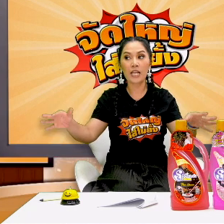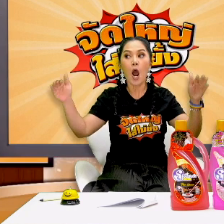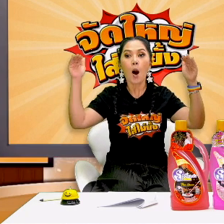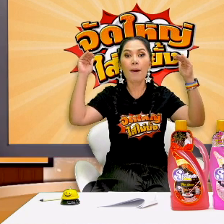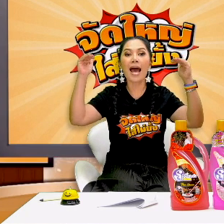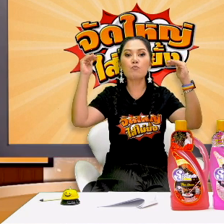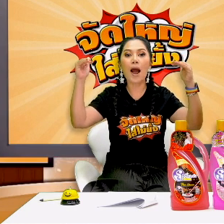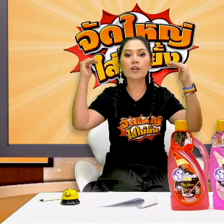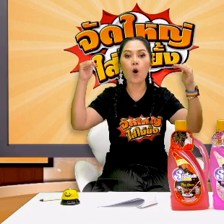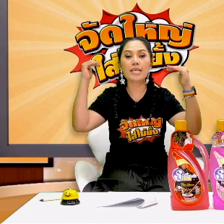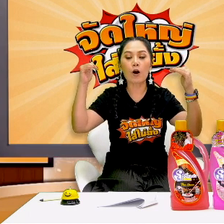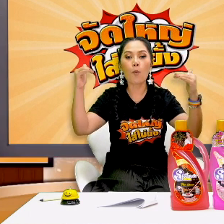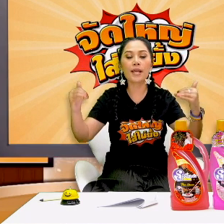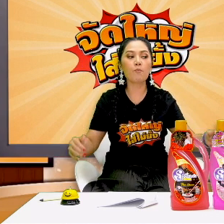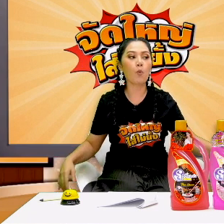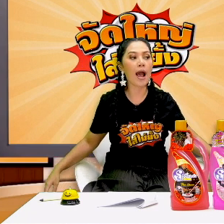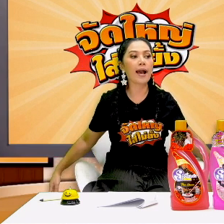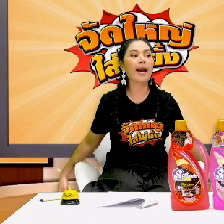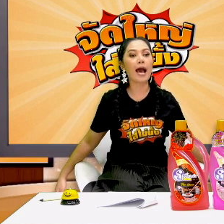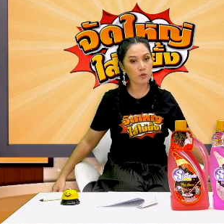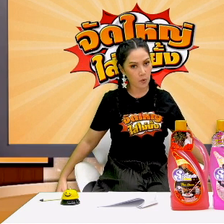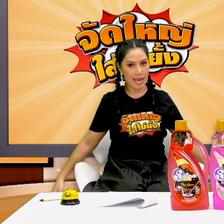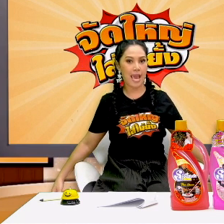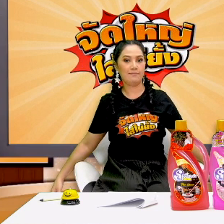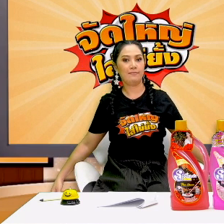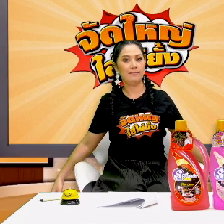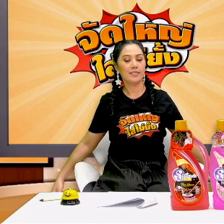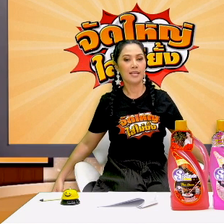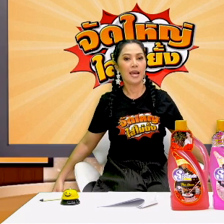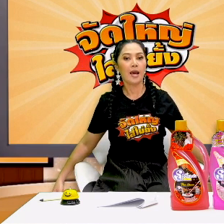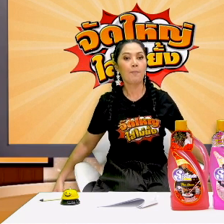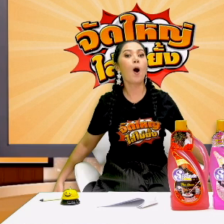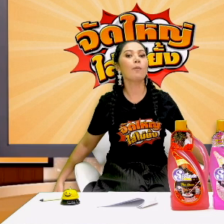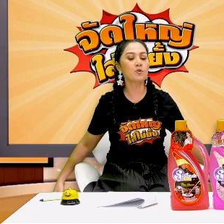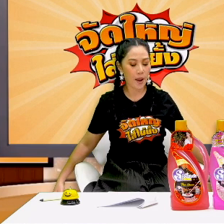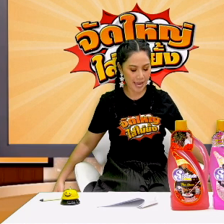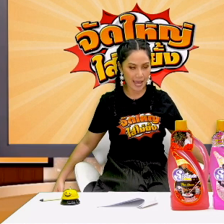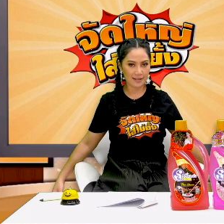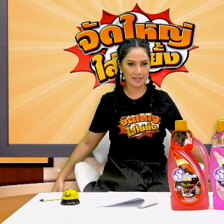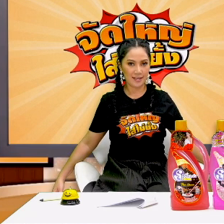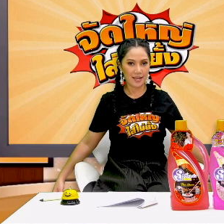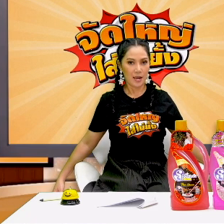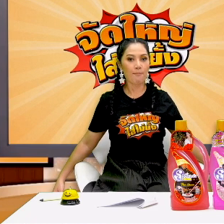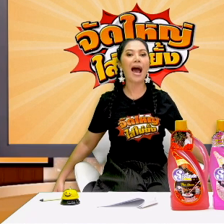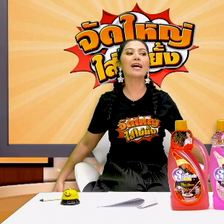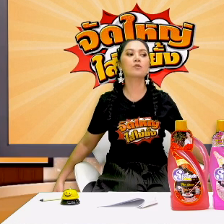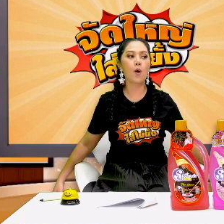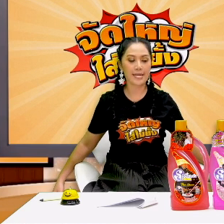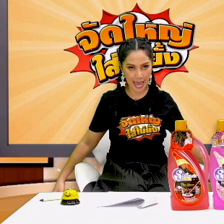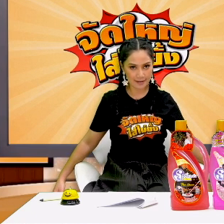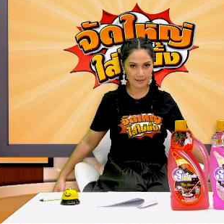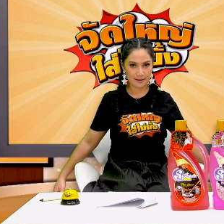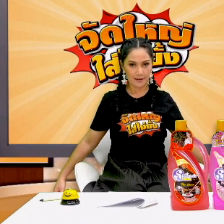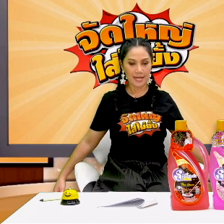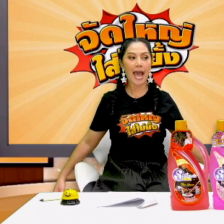านมาตรวัดของสังคมที่ระบุว่าขาวสวยไงผอมสวยไงบางสวยไ